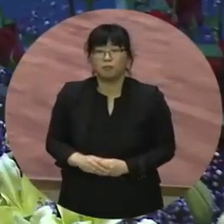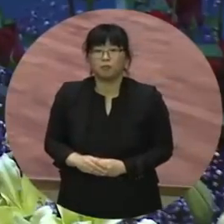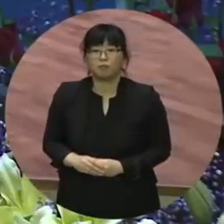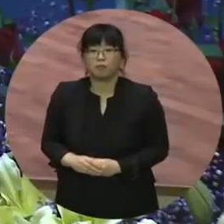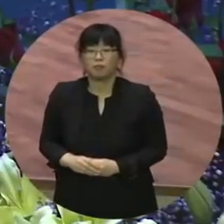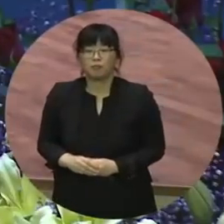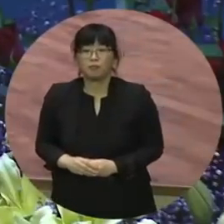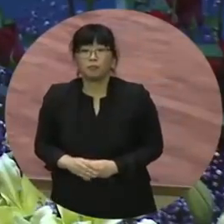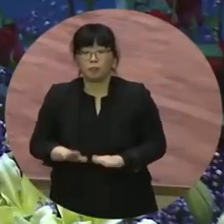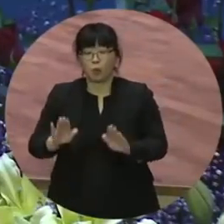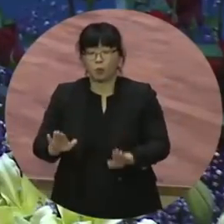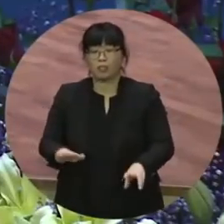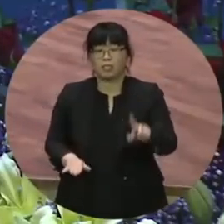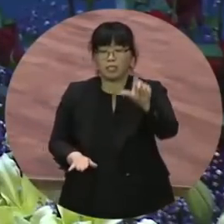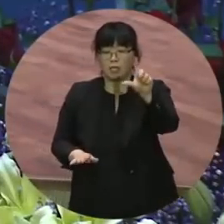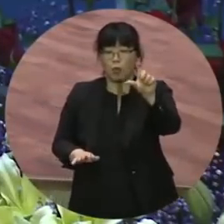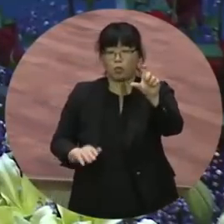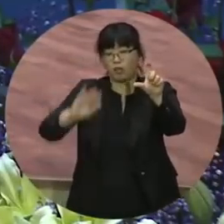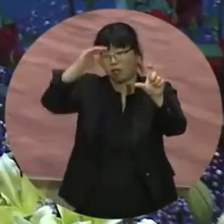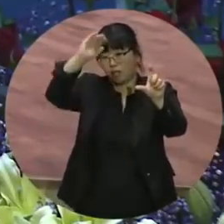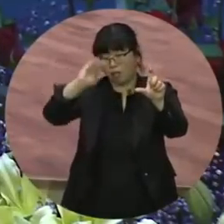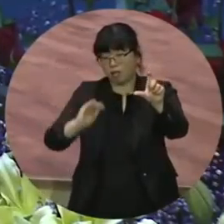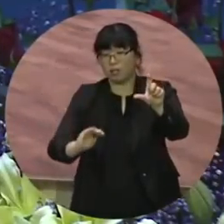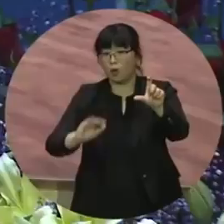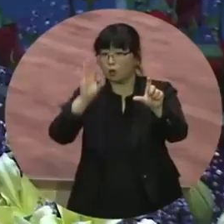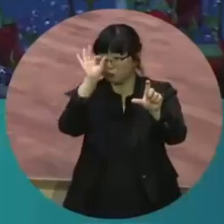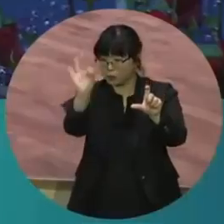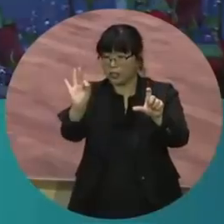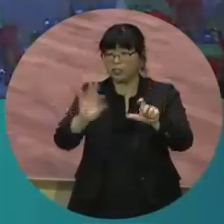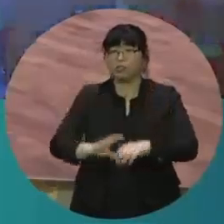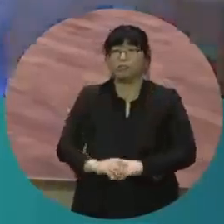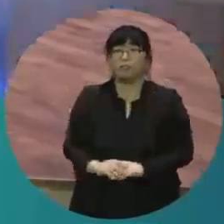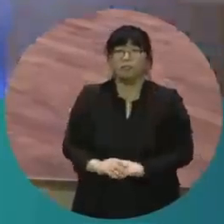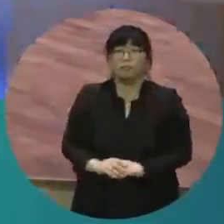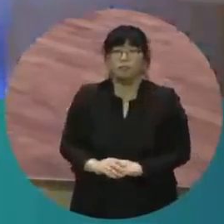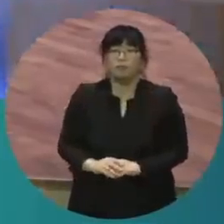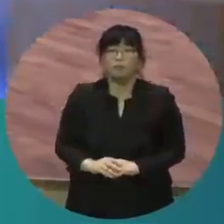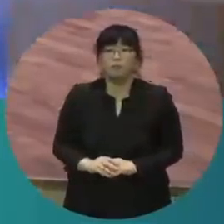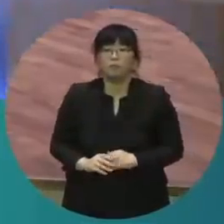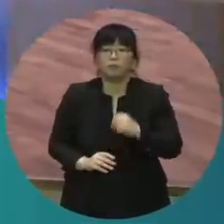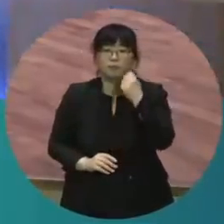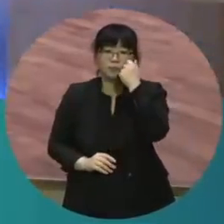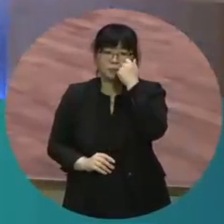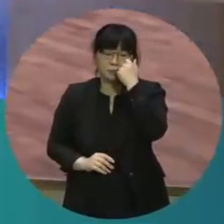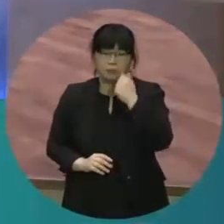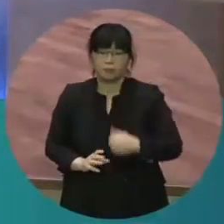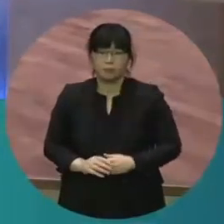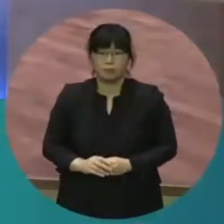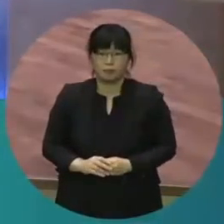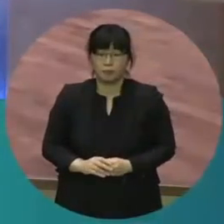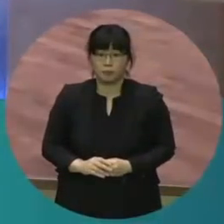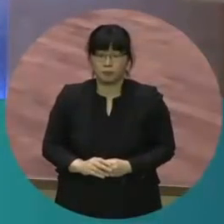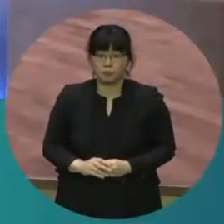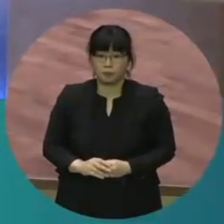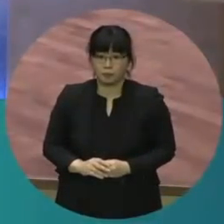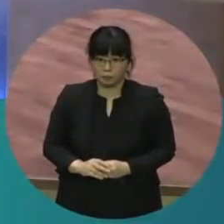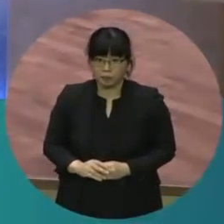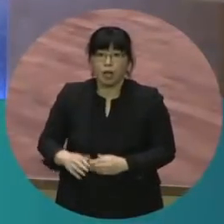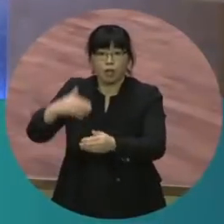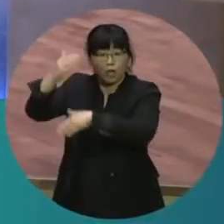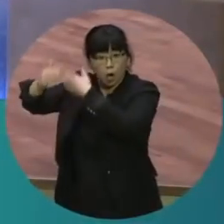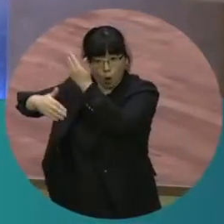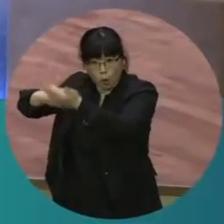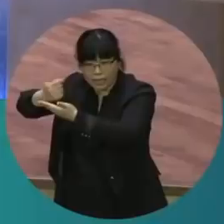5절에 나와요. 15절로 18절 보세요. 15절로 18절 보면 자 15절 18절 다 같이 읽습니다.